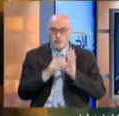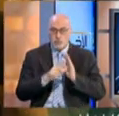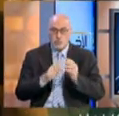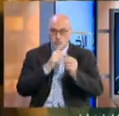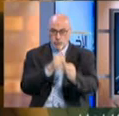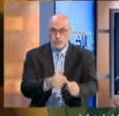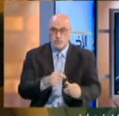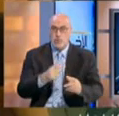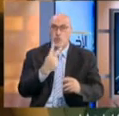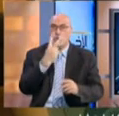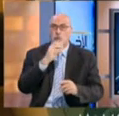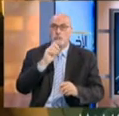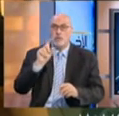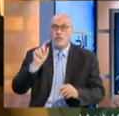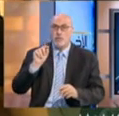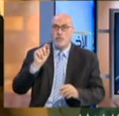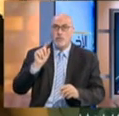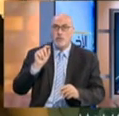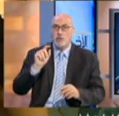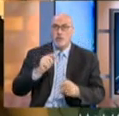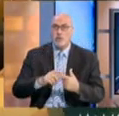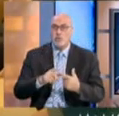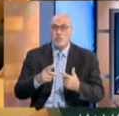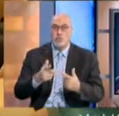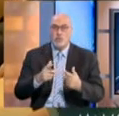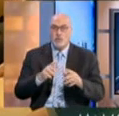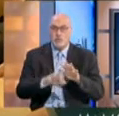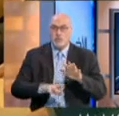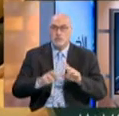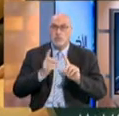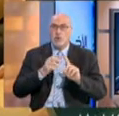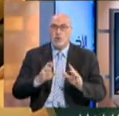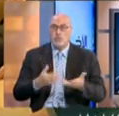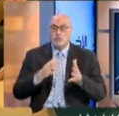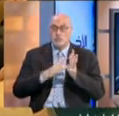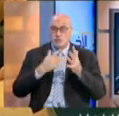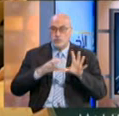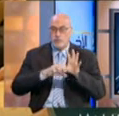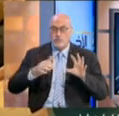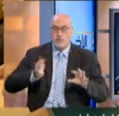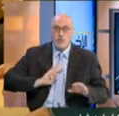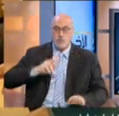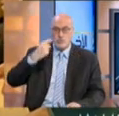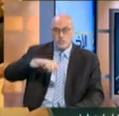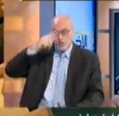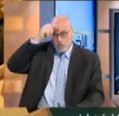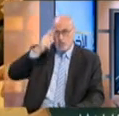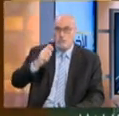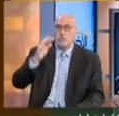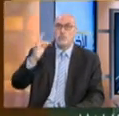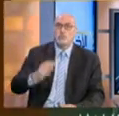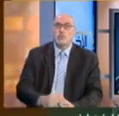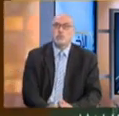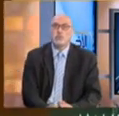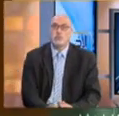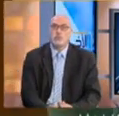دستور 2020 باعتبارها لبنة أساسية في الإصلاحات التي بشرها رئيس الجمهورية السيد عبد المجيد تبون.